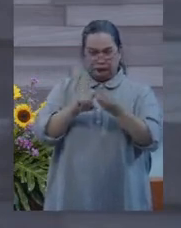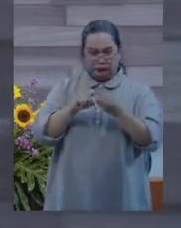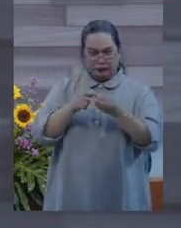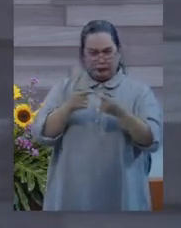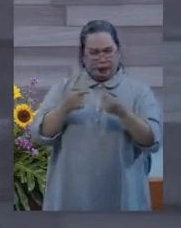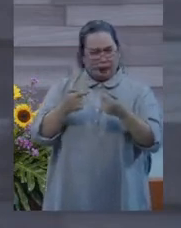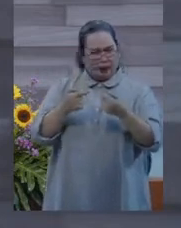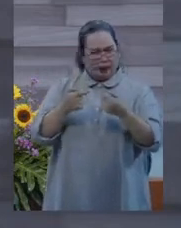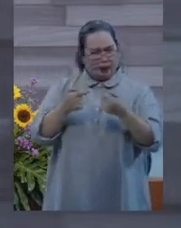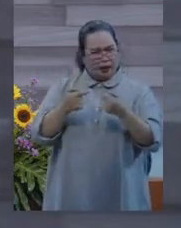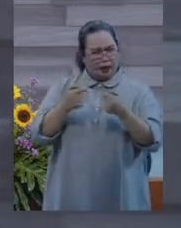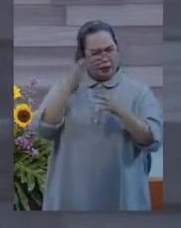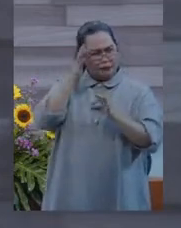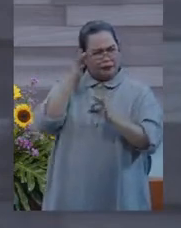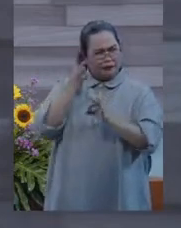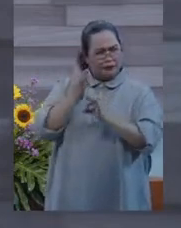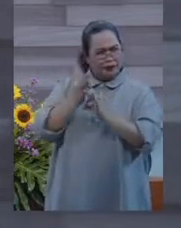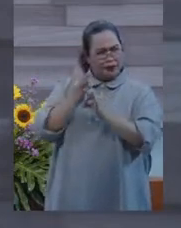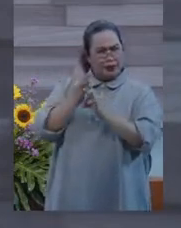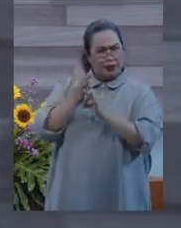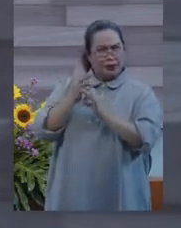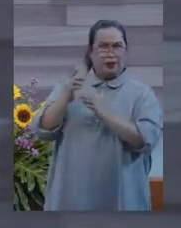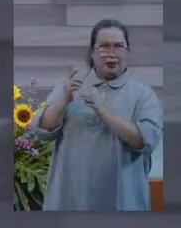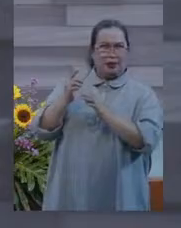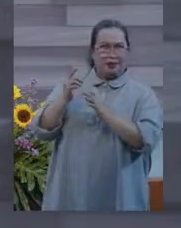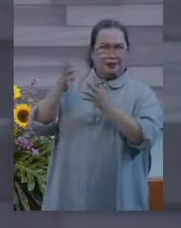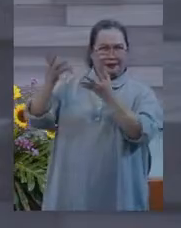Faith Entrusted to Us.